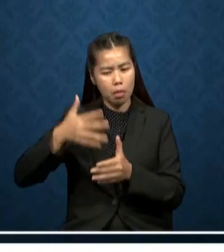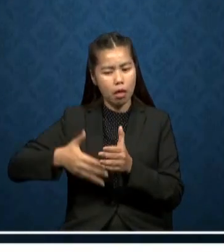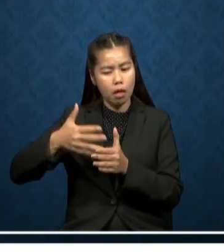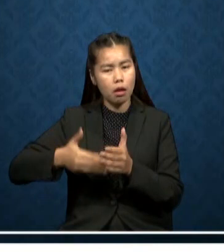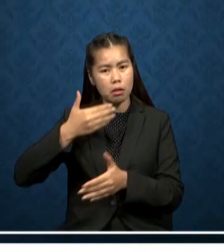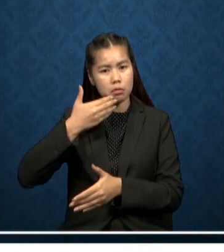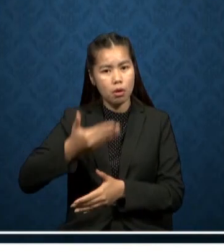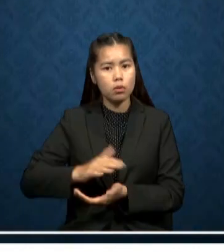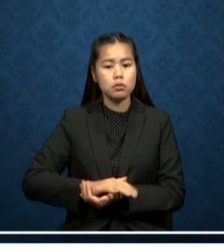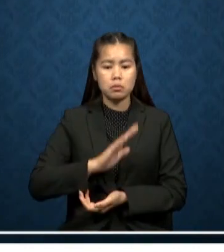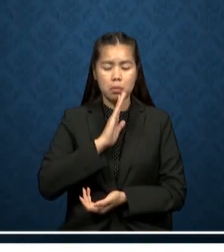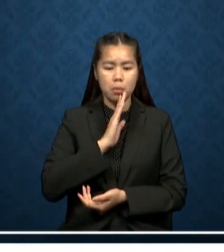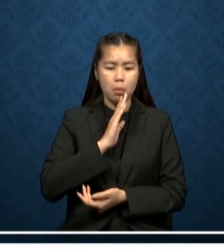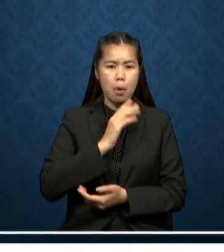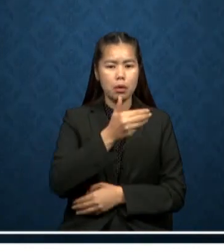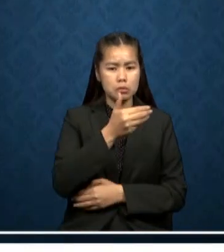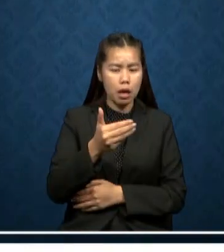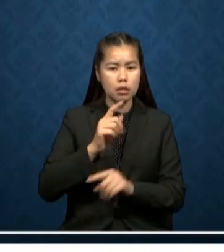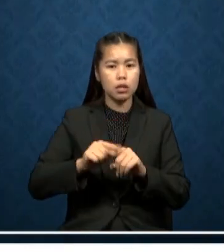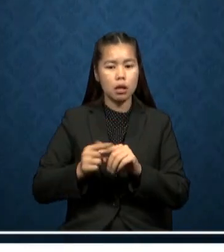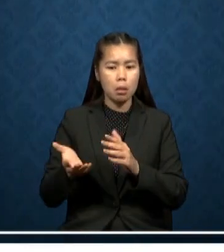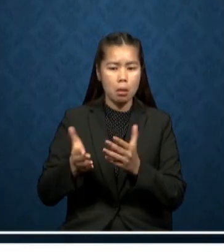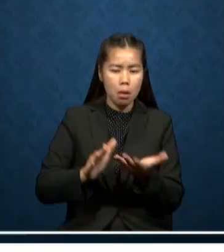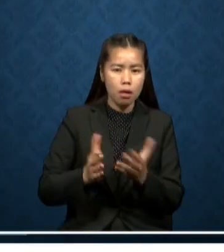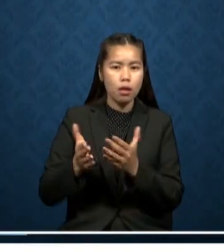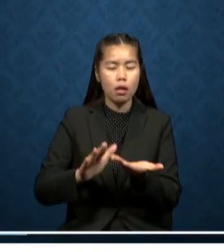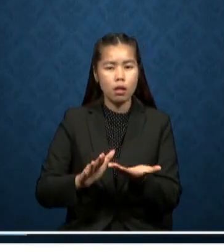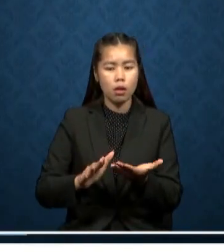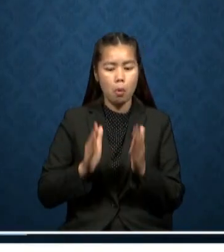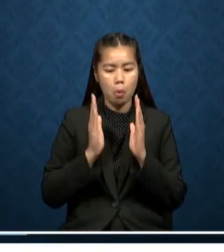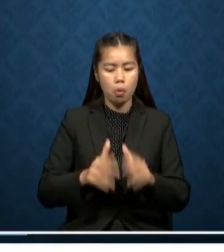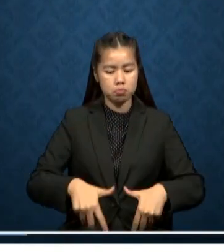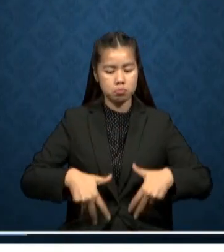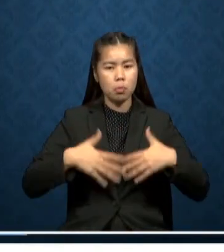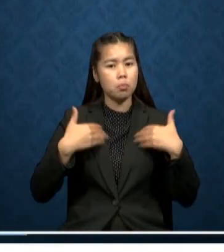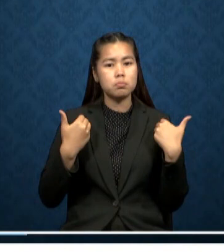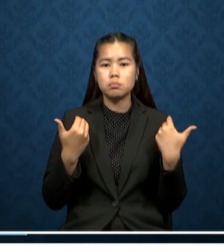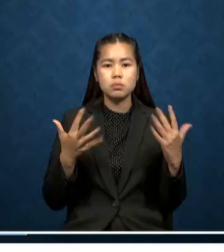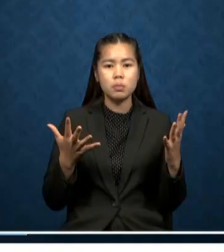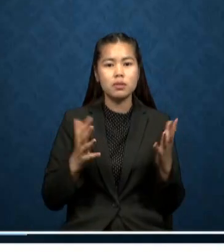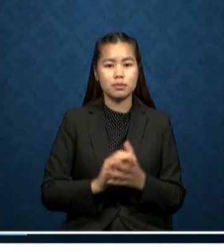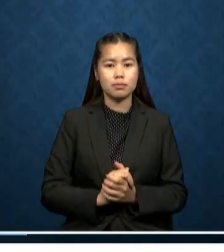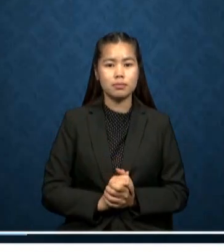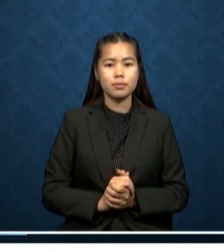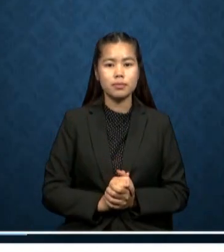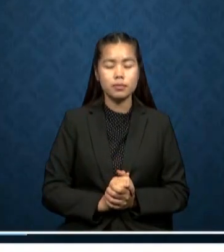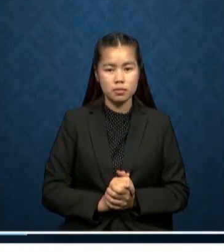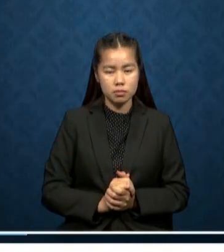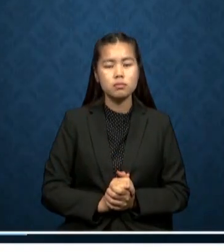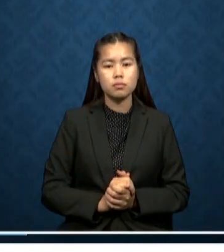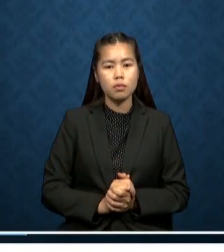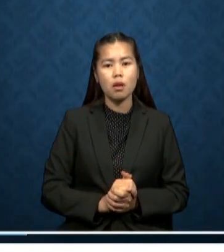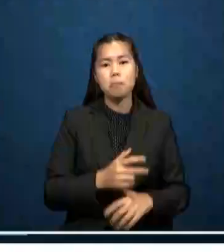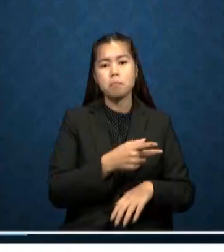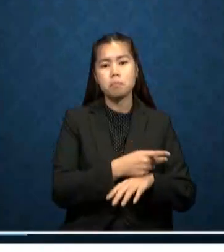แม้ชาติย่อยยับอับจนบุคคลจะสุขอยู่อย่างไรท่านประธานครับเป็นเรื่องน่ากังวล